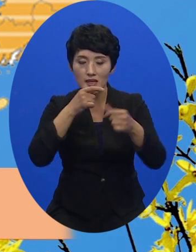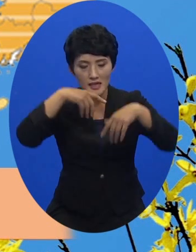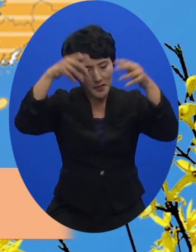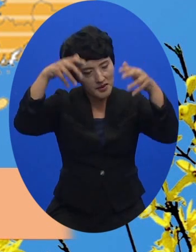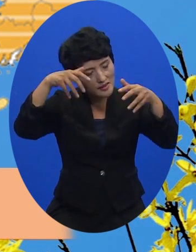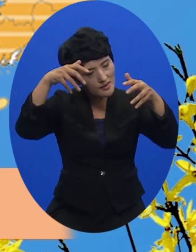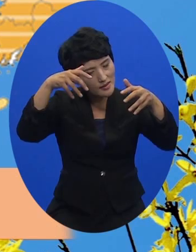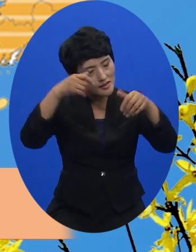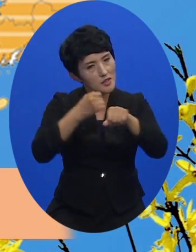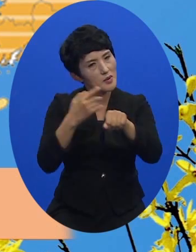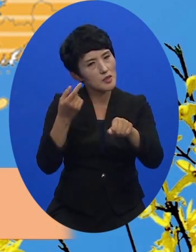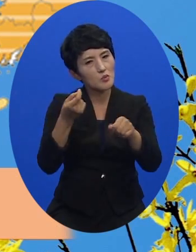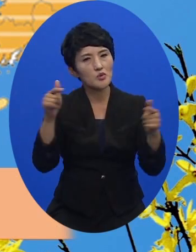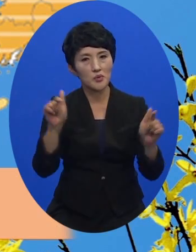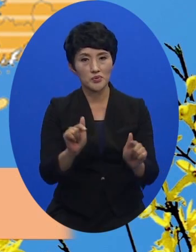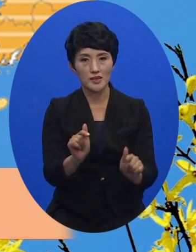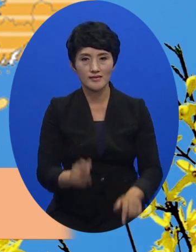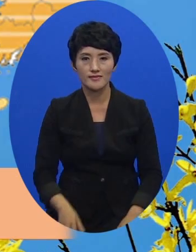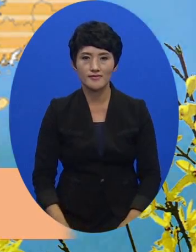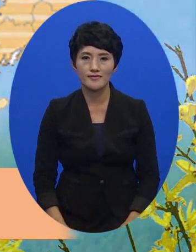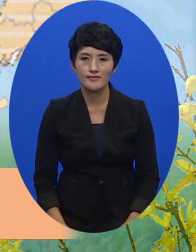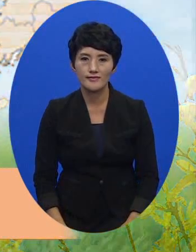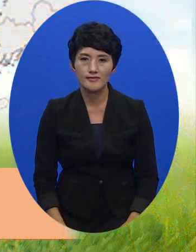강수량은 평년보다 적겠습니다